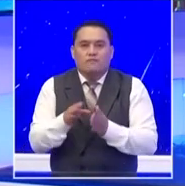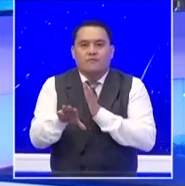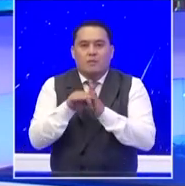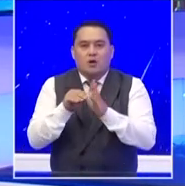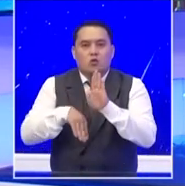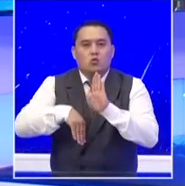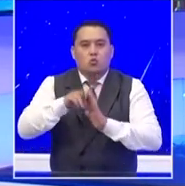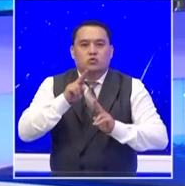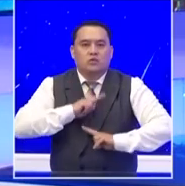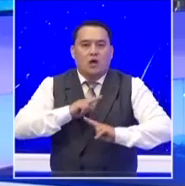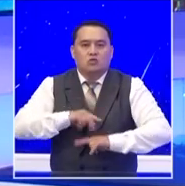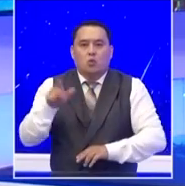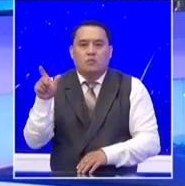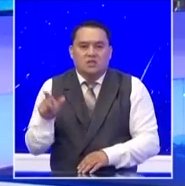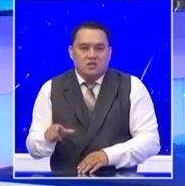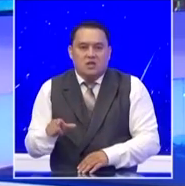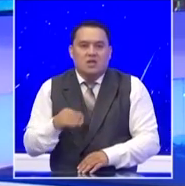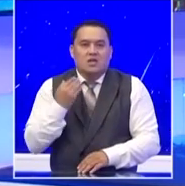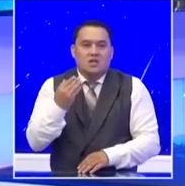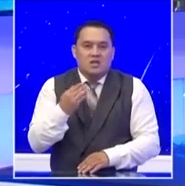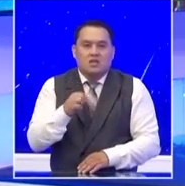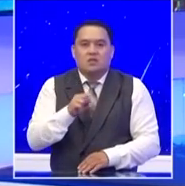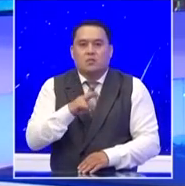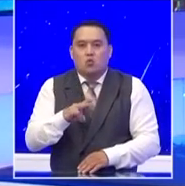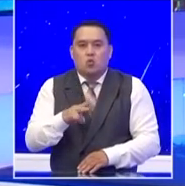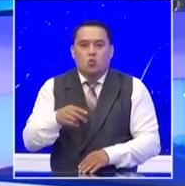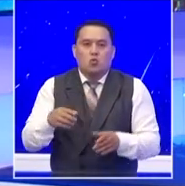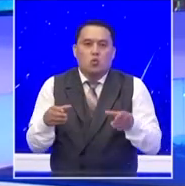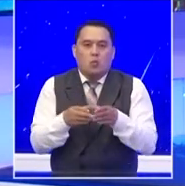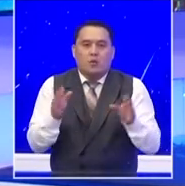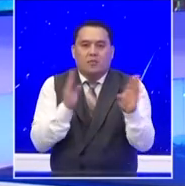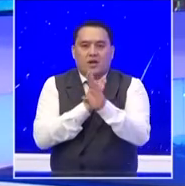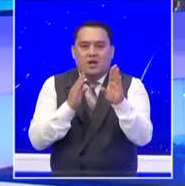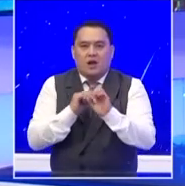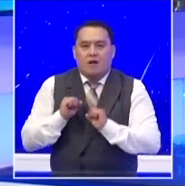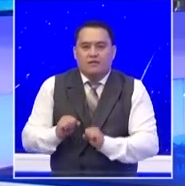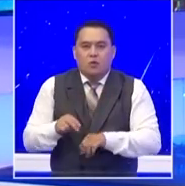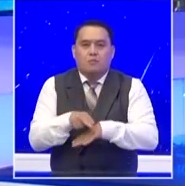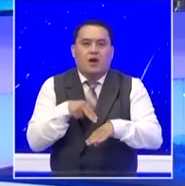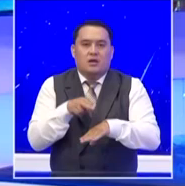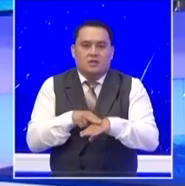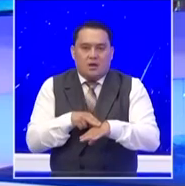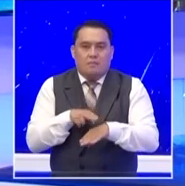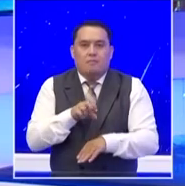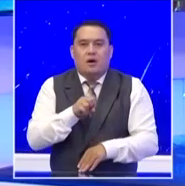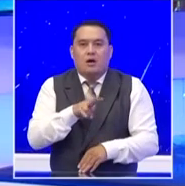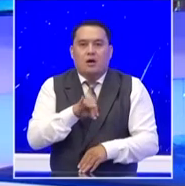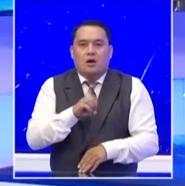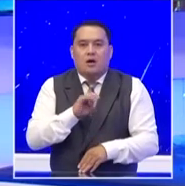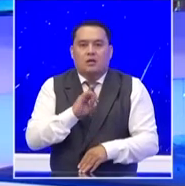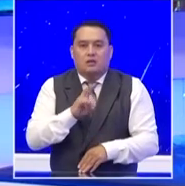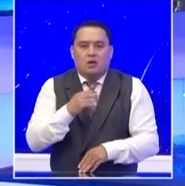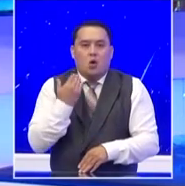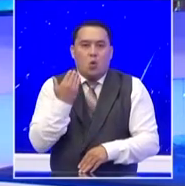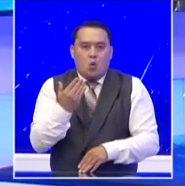определили лучшего сотрудника подразделения. Им стал инспектор группы природоохранной полиции капитан Баглан